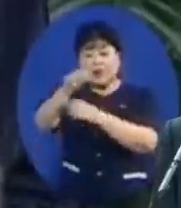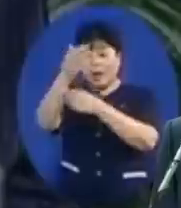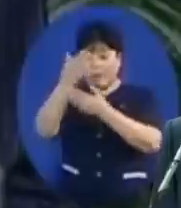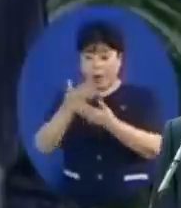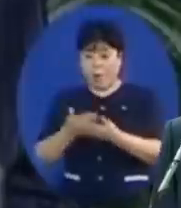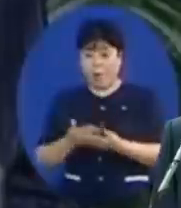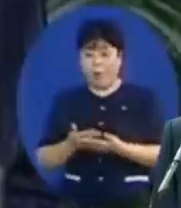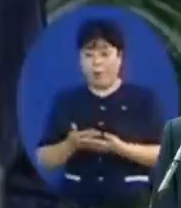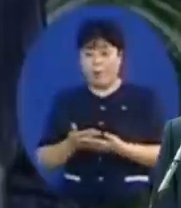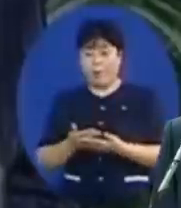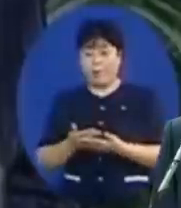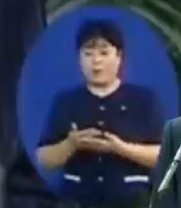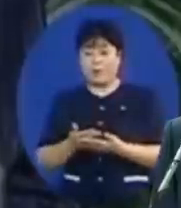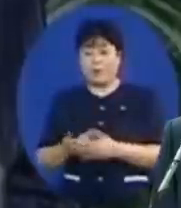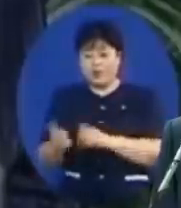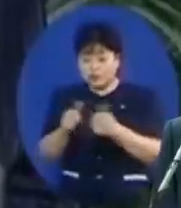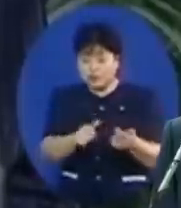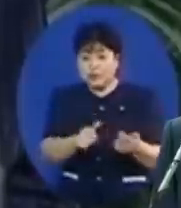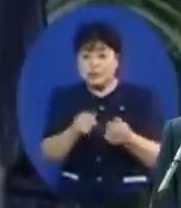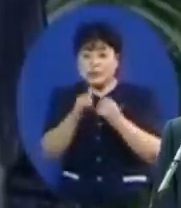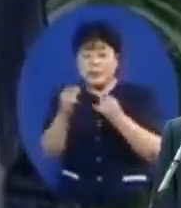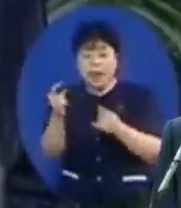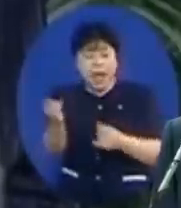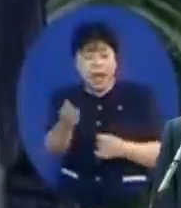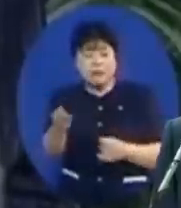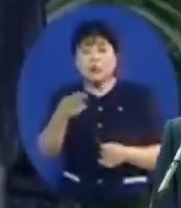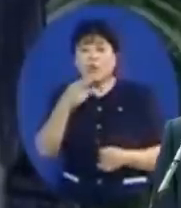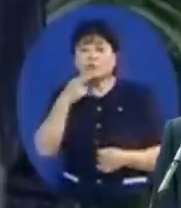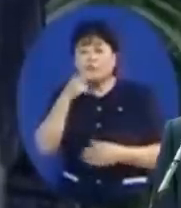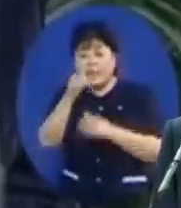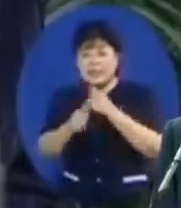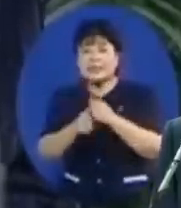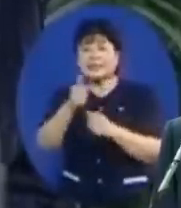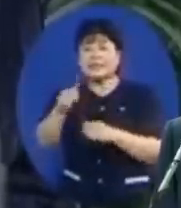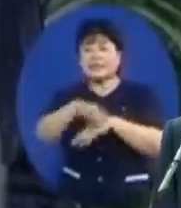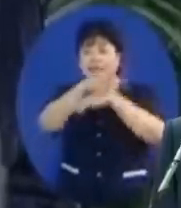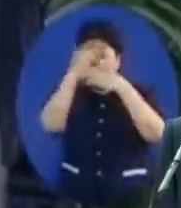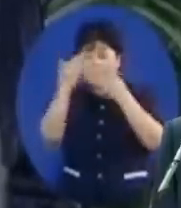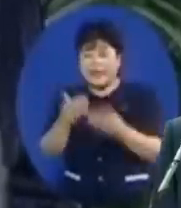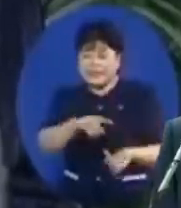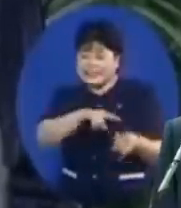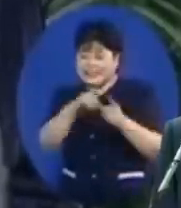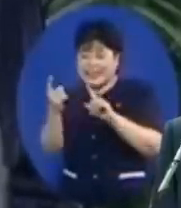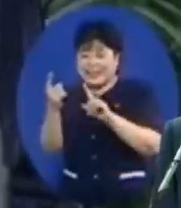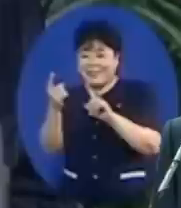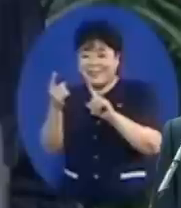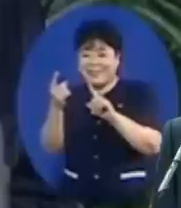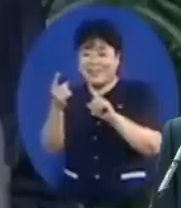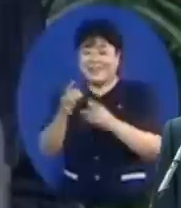허락받아서 죽일 수 있는 사람 아무도 없습니다. 왜냐하면 하나님은 다 살리려고